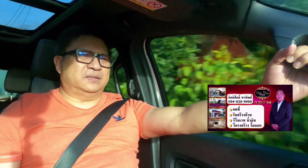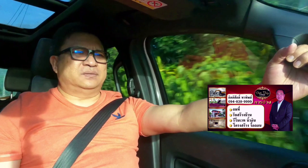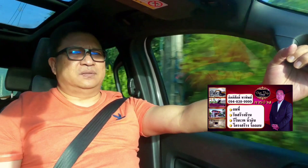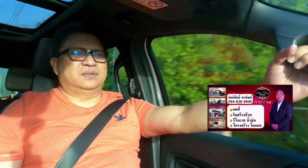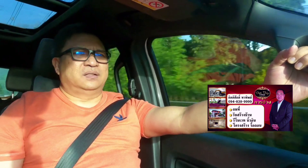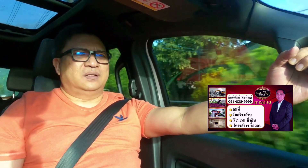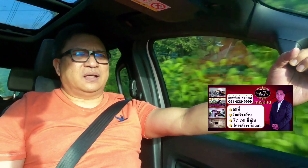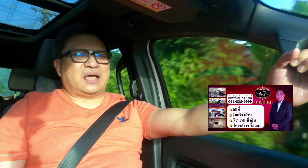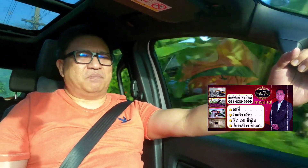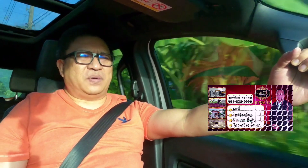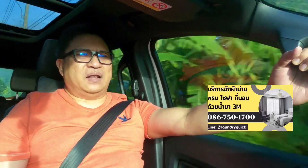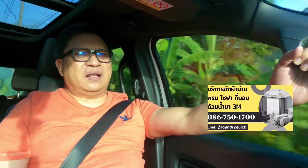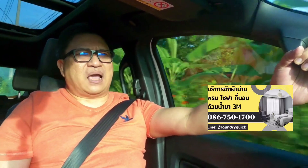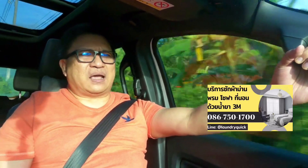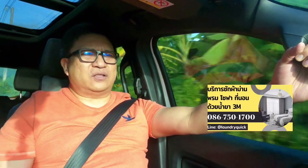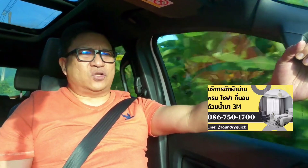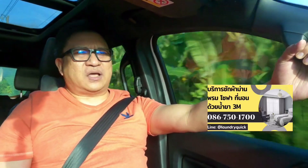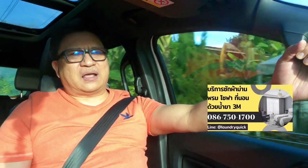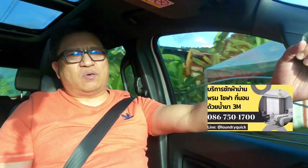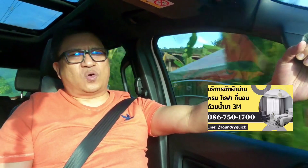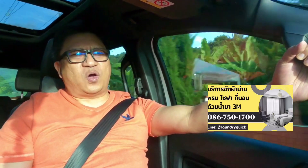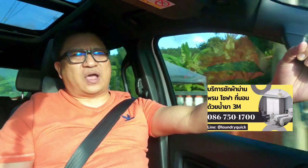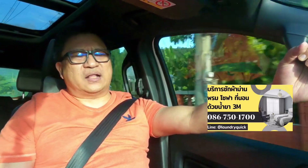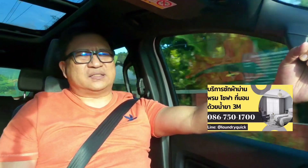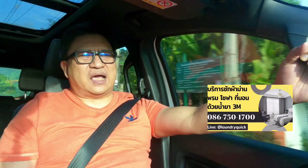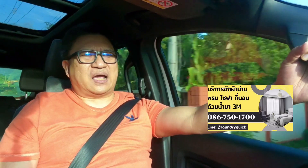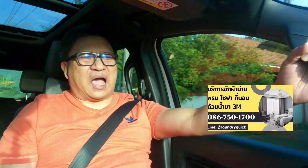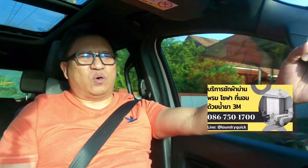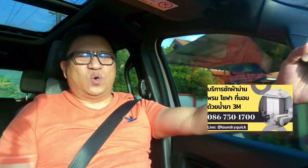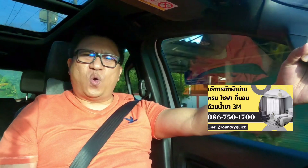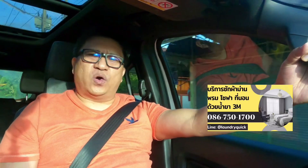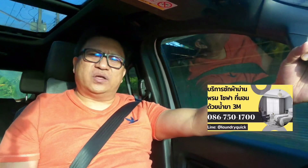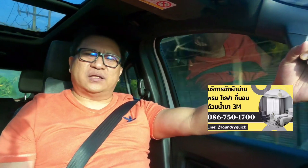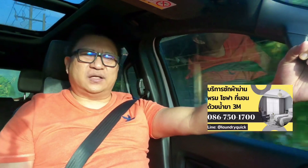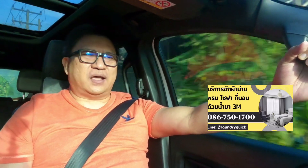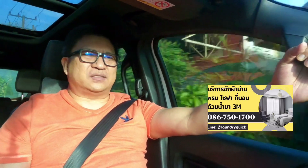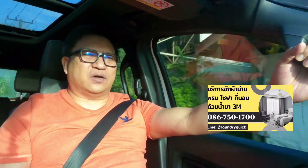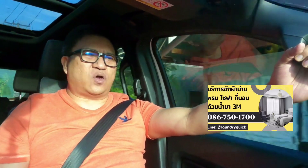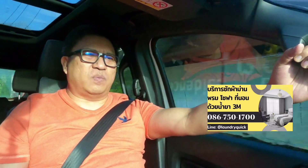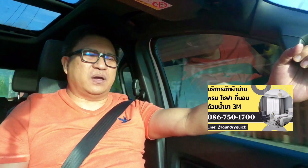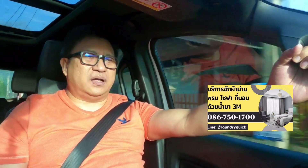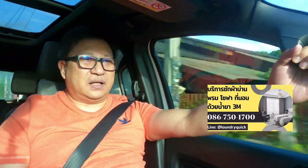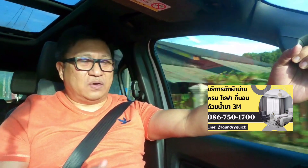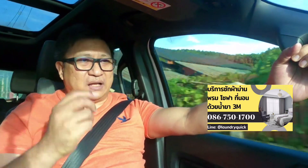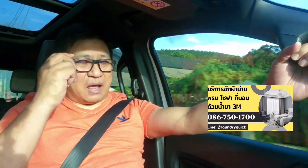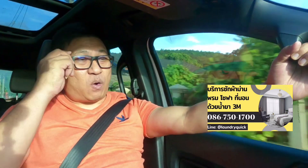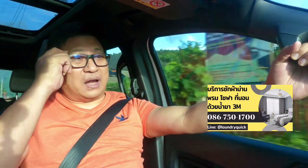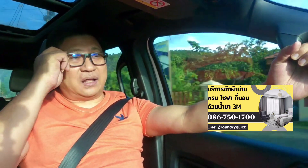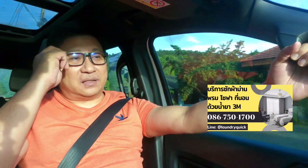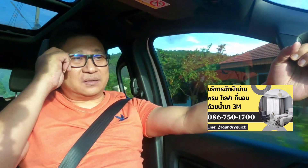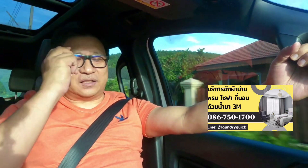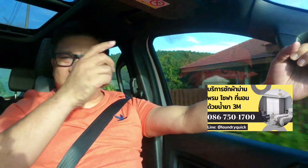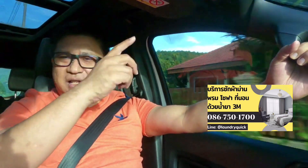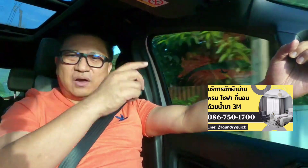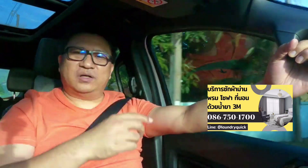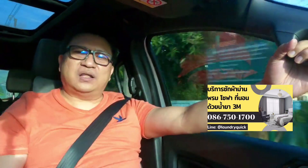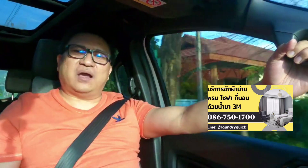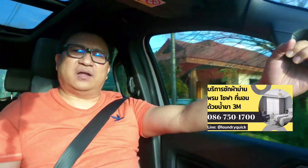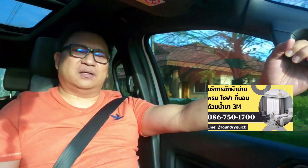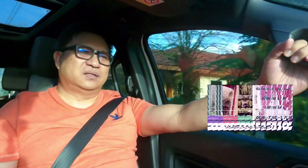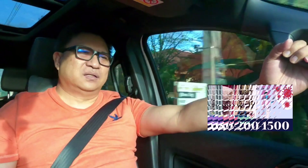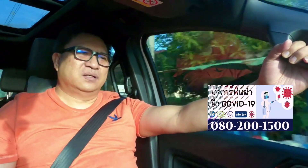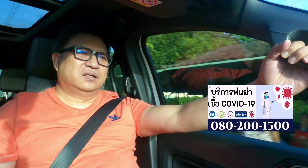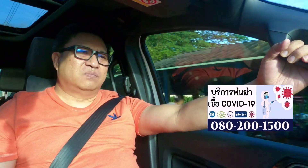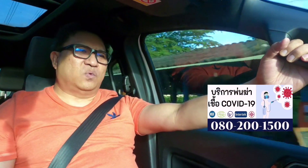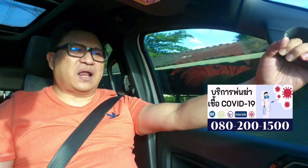ạง การ เมืองเป็น หลัก การ ต่ ตน ข่า กลอง การ สร้าง ข่าวลวงน เชิง งถง ครอบุ เคย เรนว้ หาย วน แล้วถ แตตlle แล้